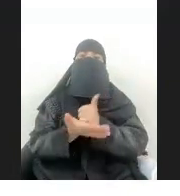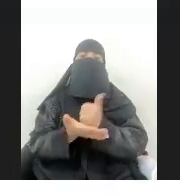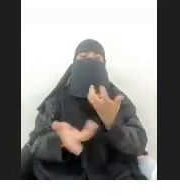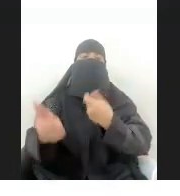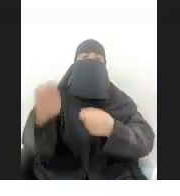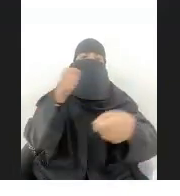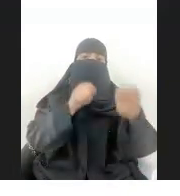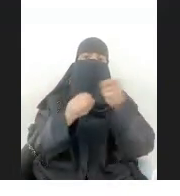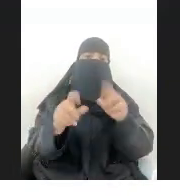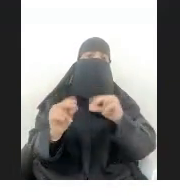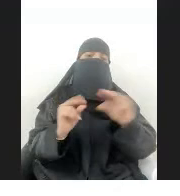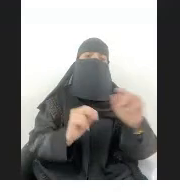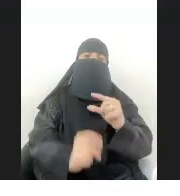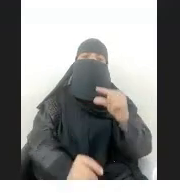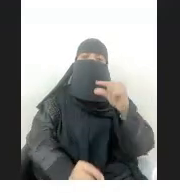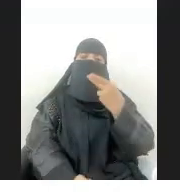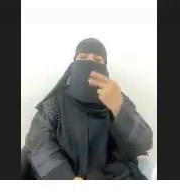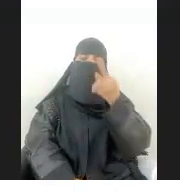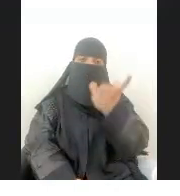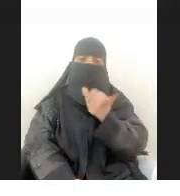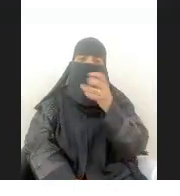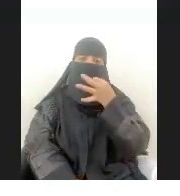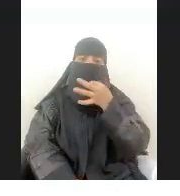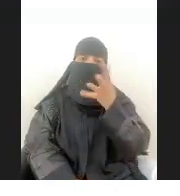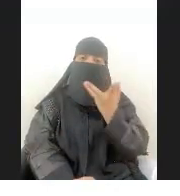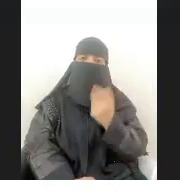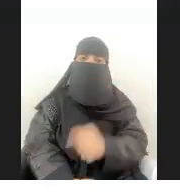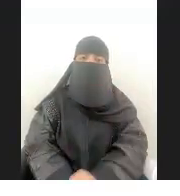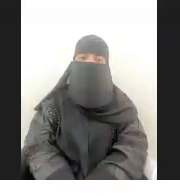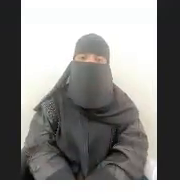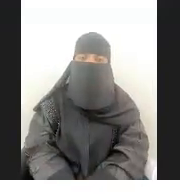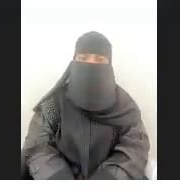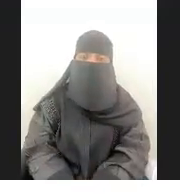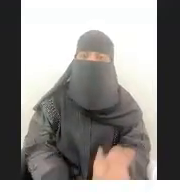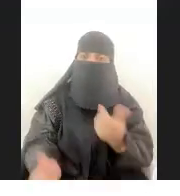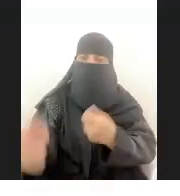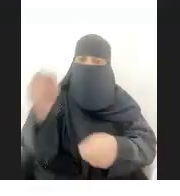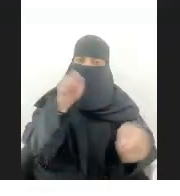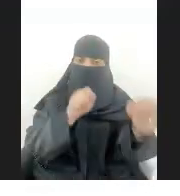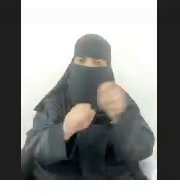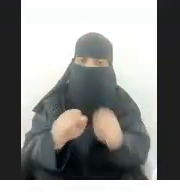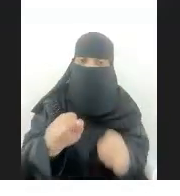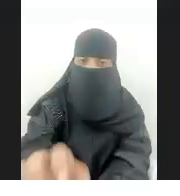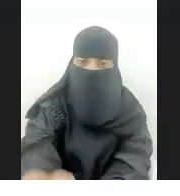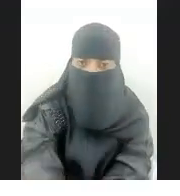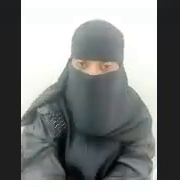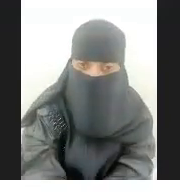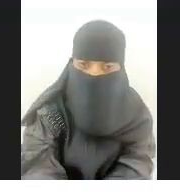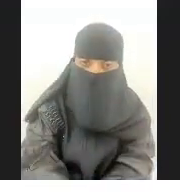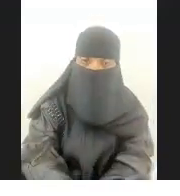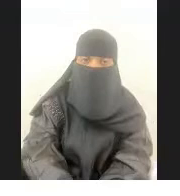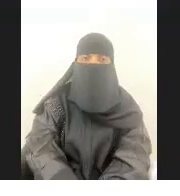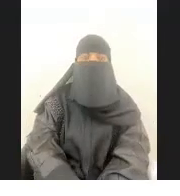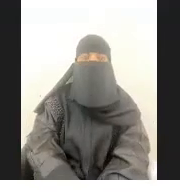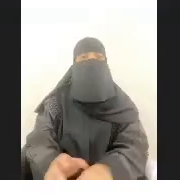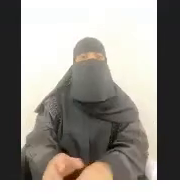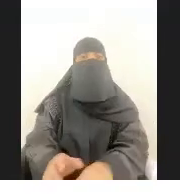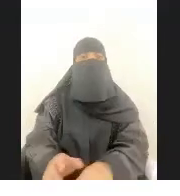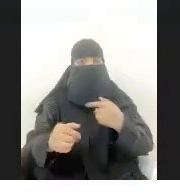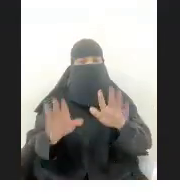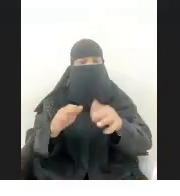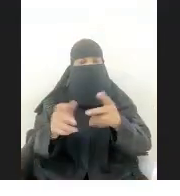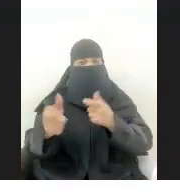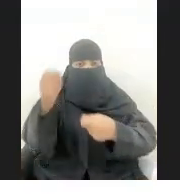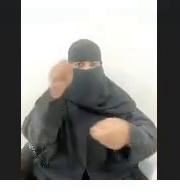علي قال عندنا ديزاين and redesign. ديزاين إنه لما نبدأ عندنا كورس نبدأ من البداية نحن